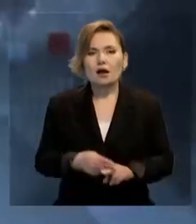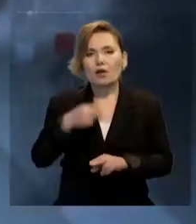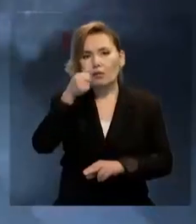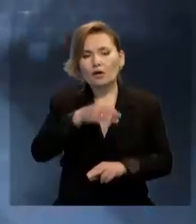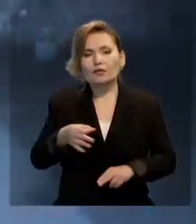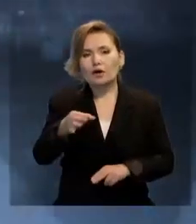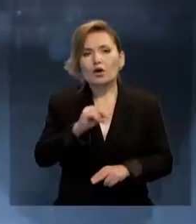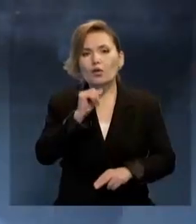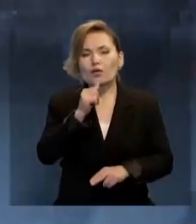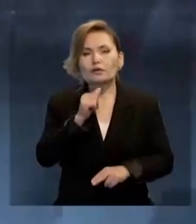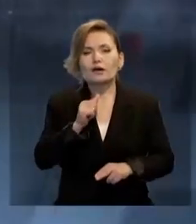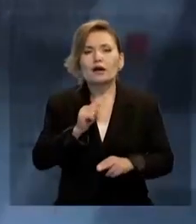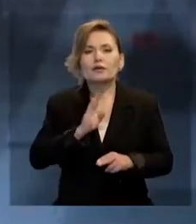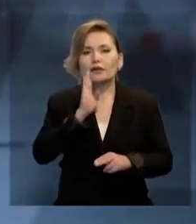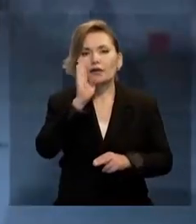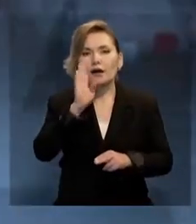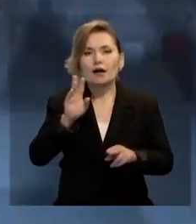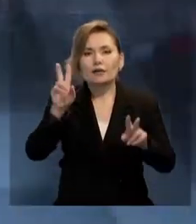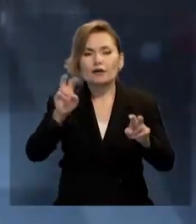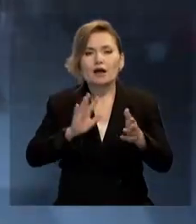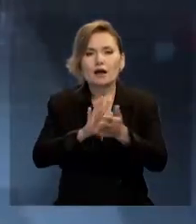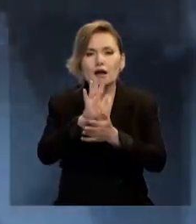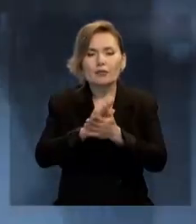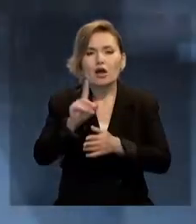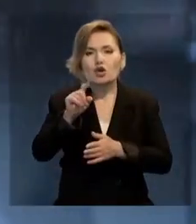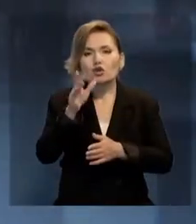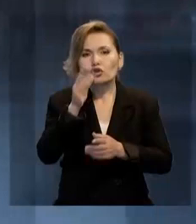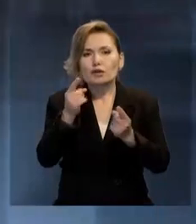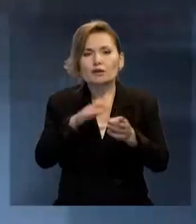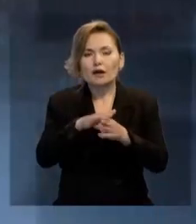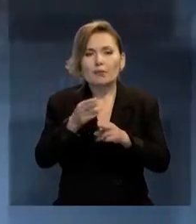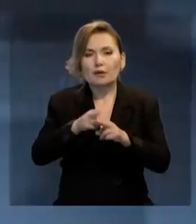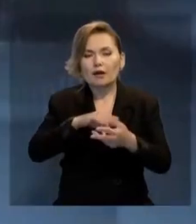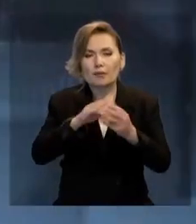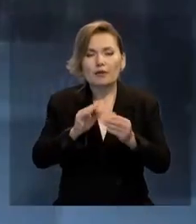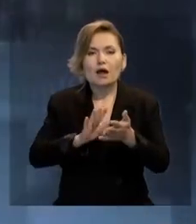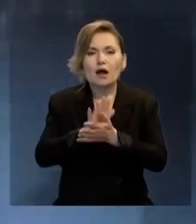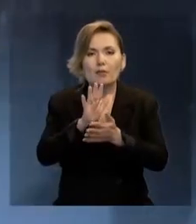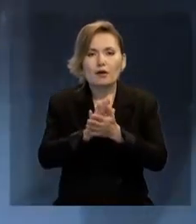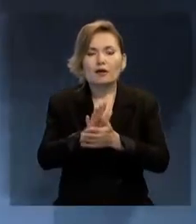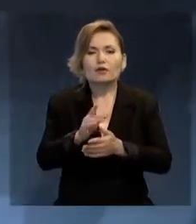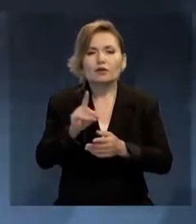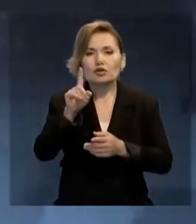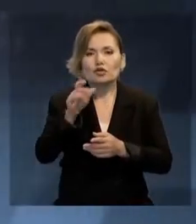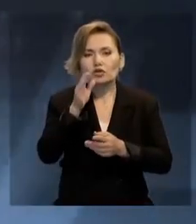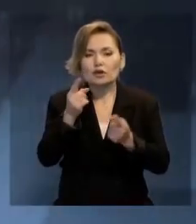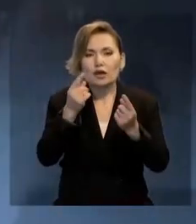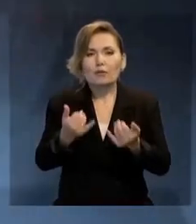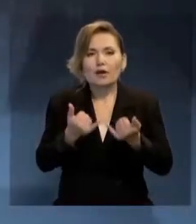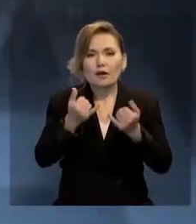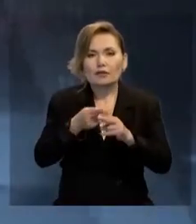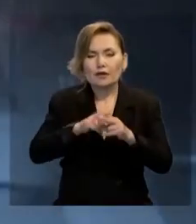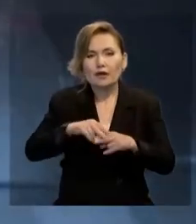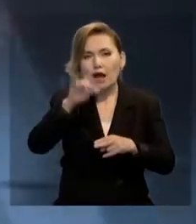Биыл облыстық Қостанай таңы газетінің жарық көргеніне 100 жыл. Ғасыр биігіндегі басылымның мерейтойы Қазақтан шыққан